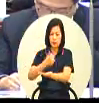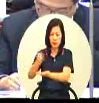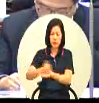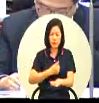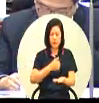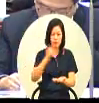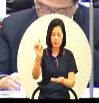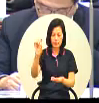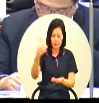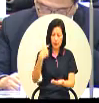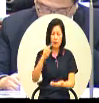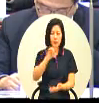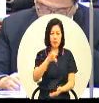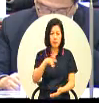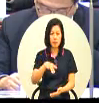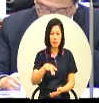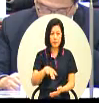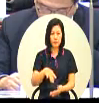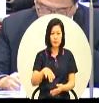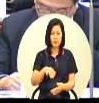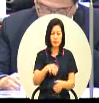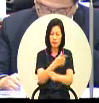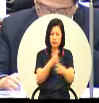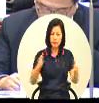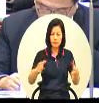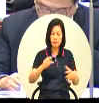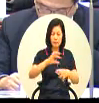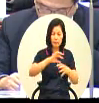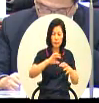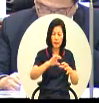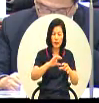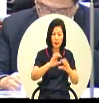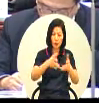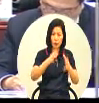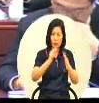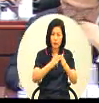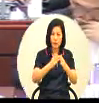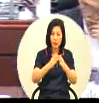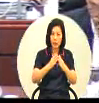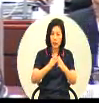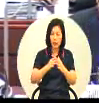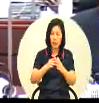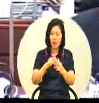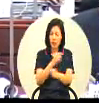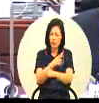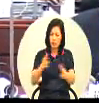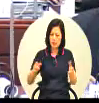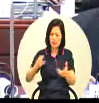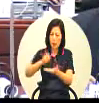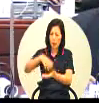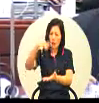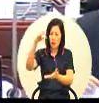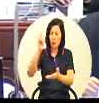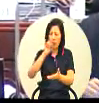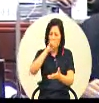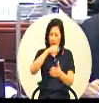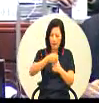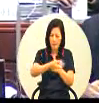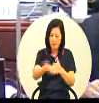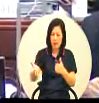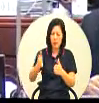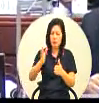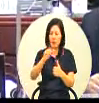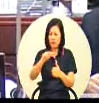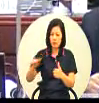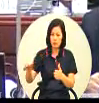家，不管你来自任何国家，任何辐射受到污染的食品